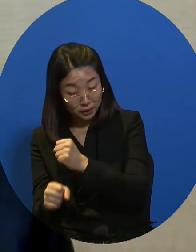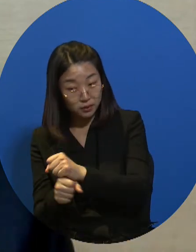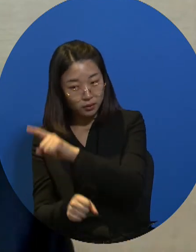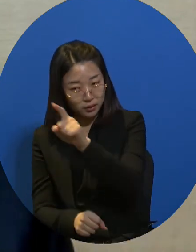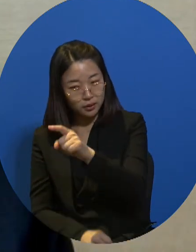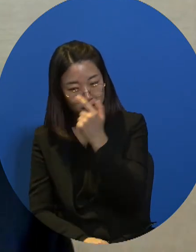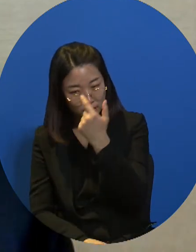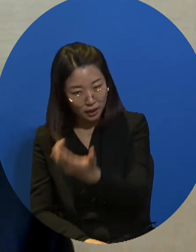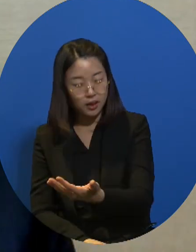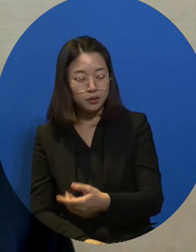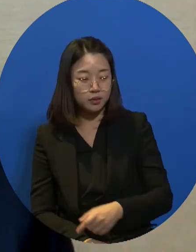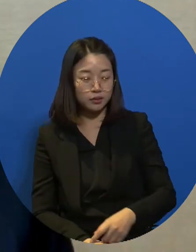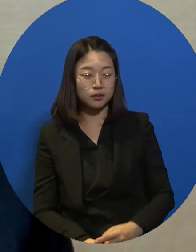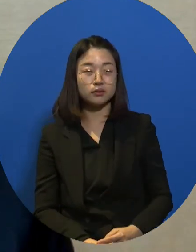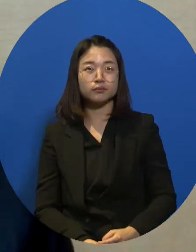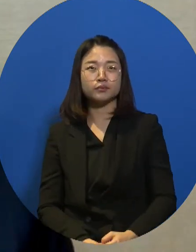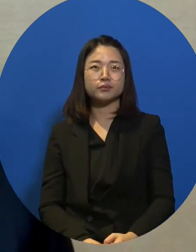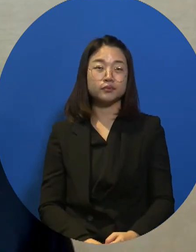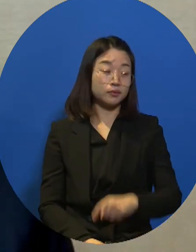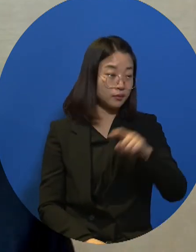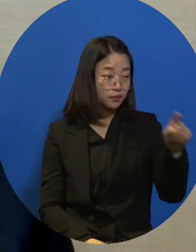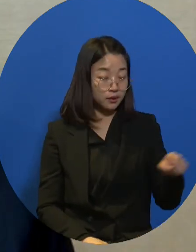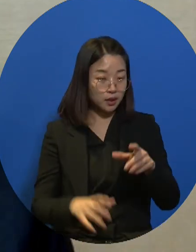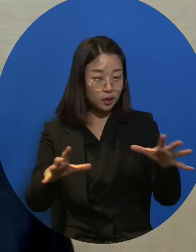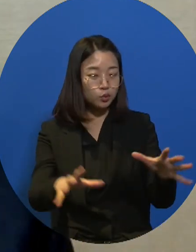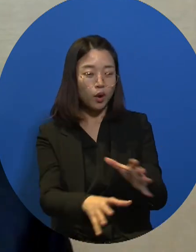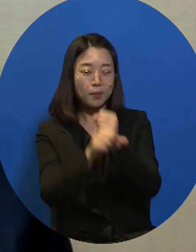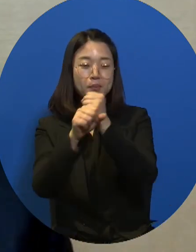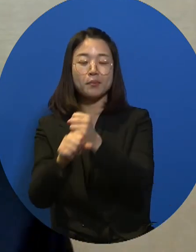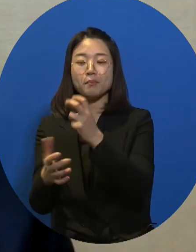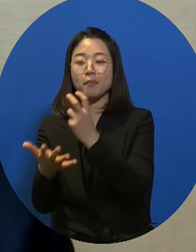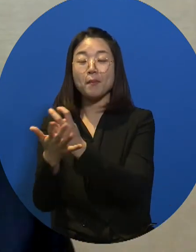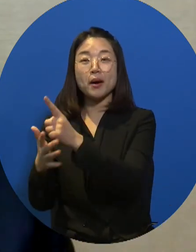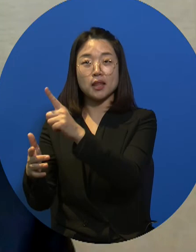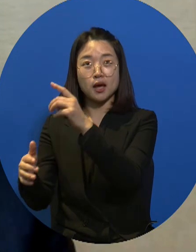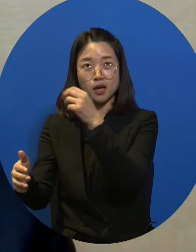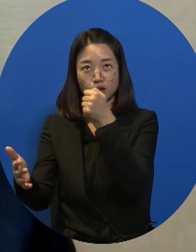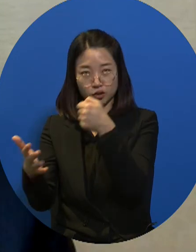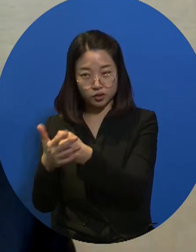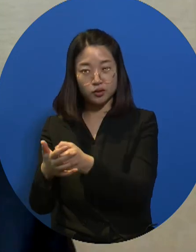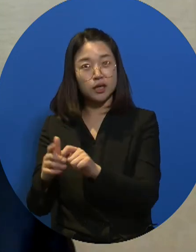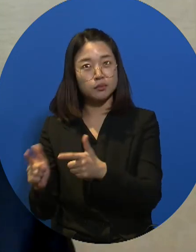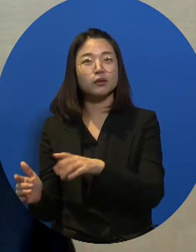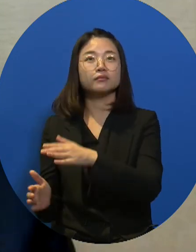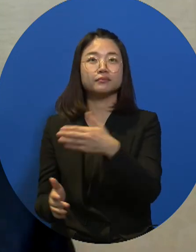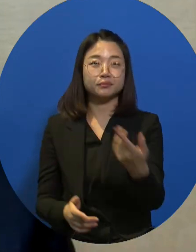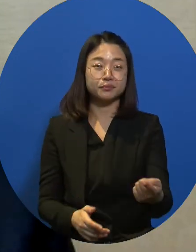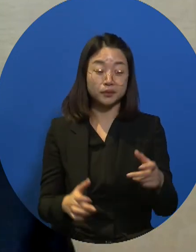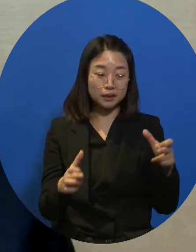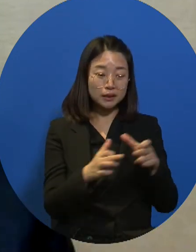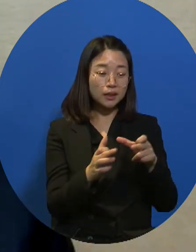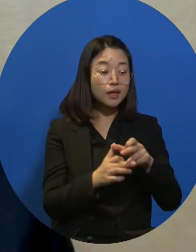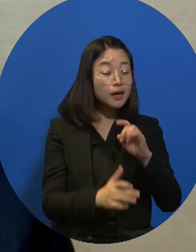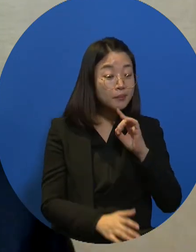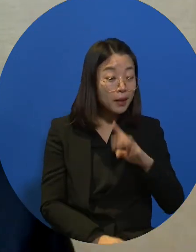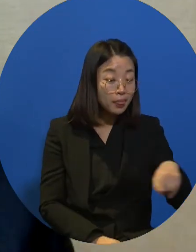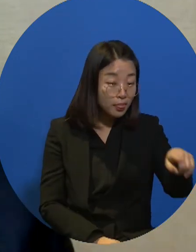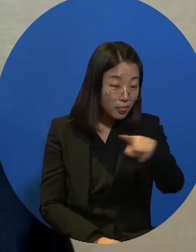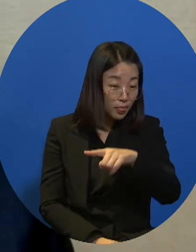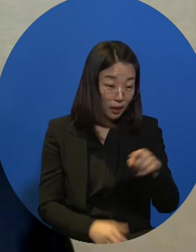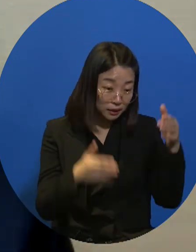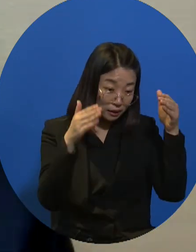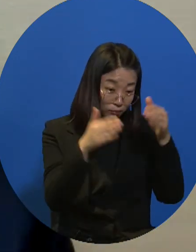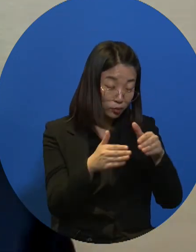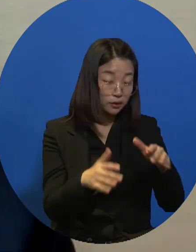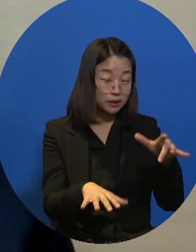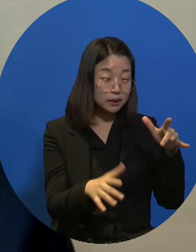절차법을 전체적으로 총괄하는 그런 통합법을 만들 것인지, 아니면은 이 장애인만 대상으로 하는 별도의 법률을 만들